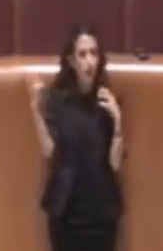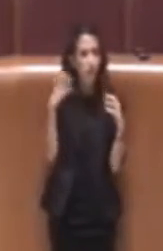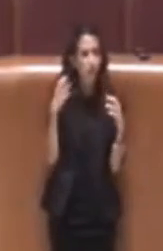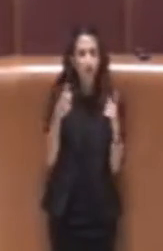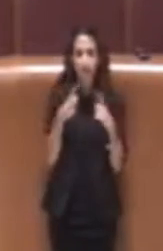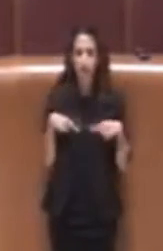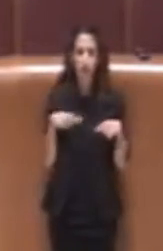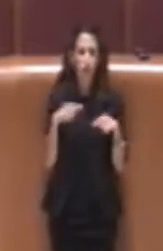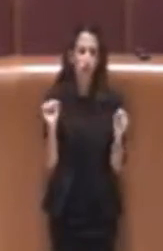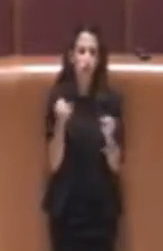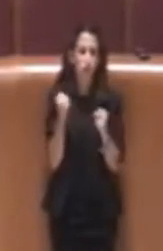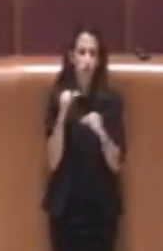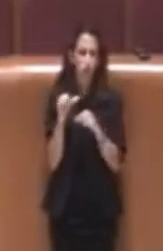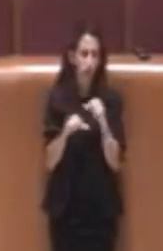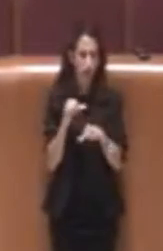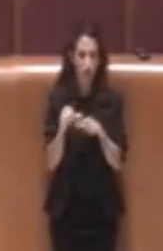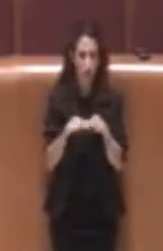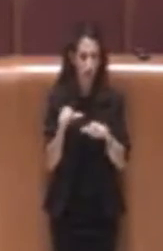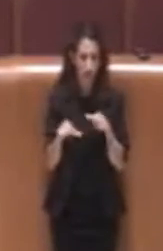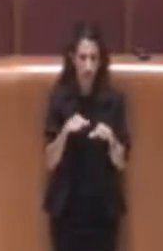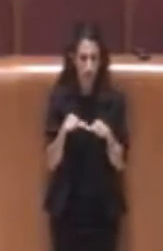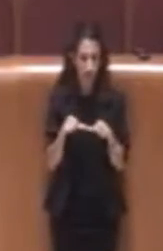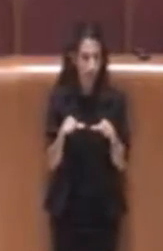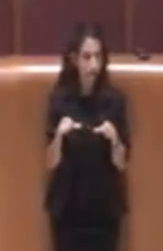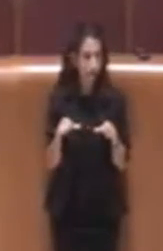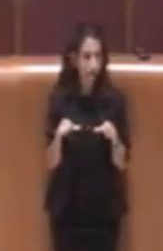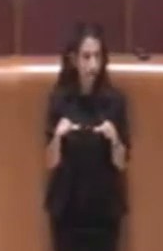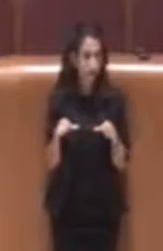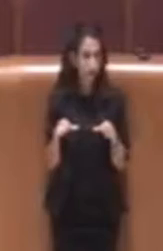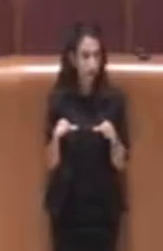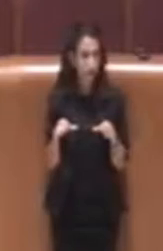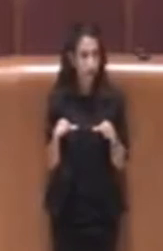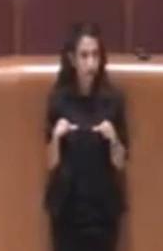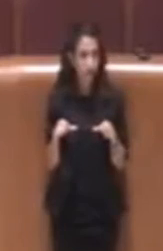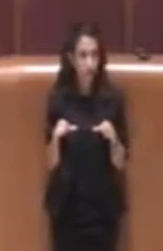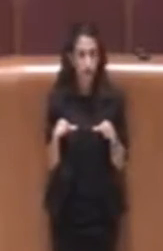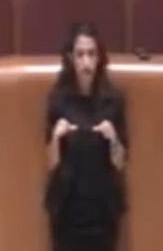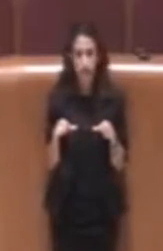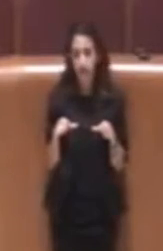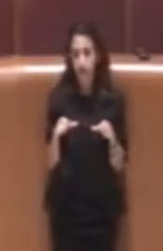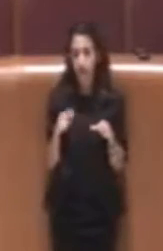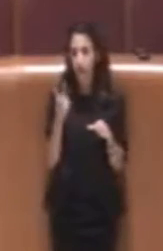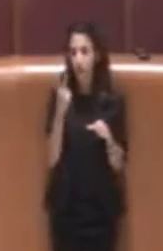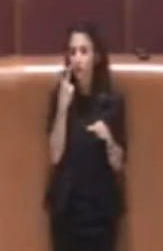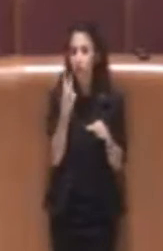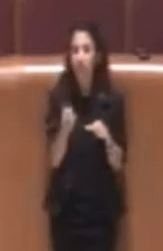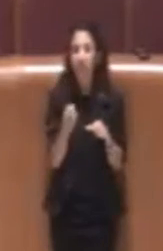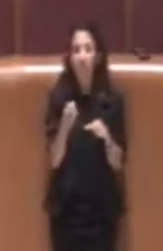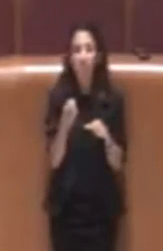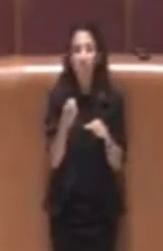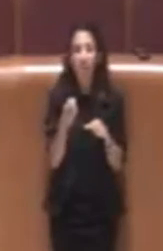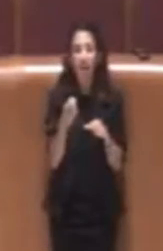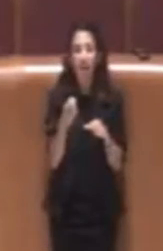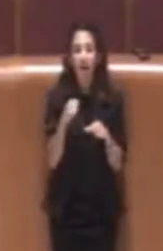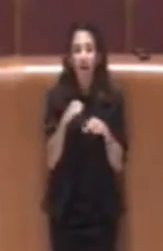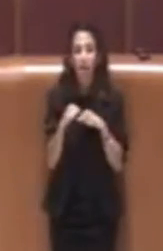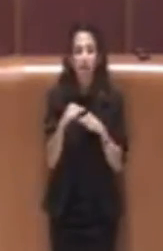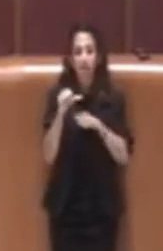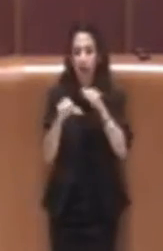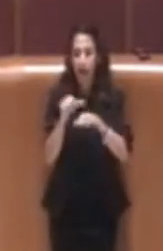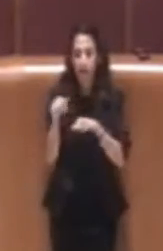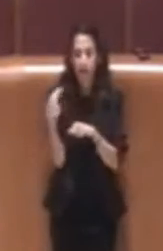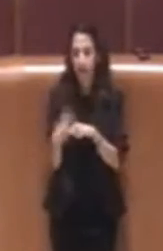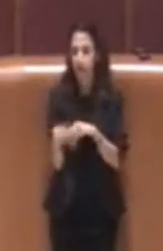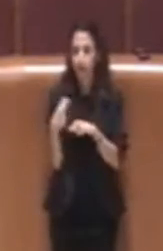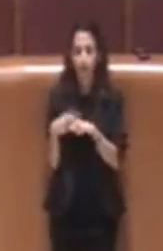non possiamo cambiare, almeno dal punto di vista amministrativo non le riusciamo a cambiare. Però, come